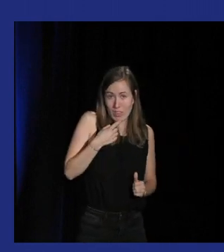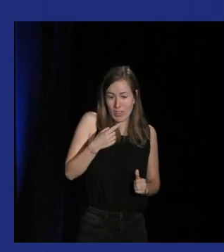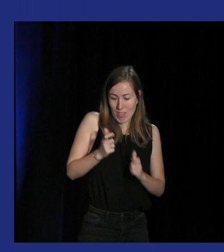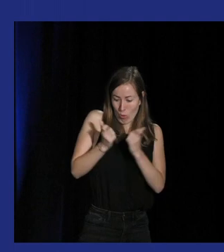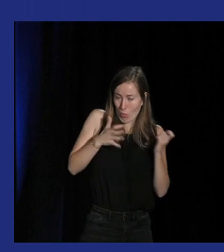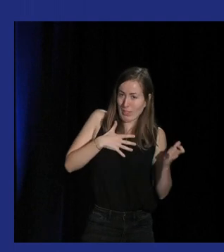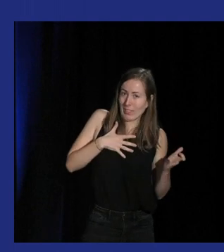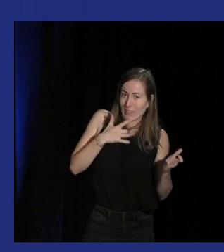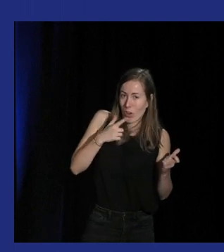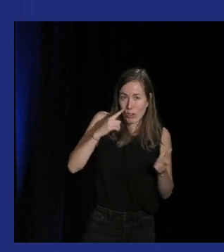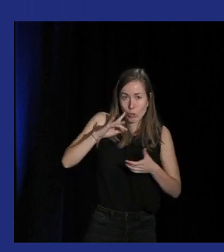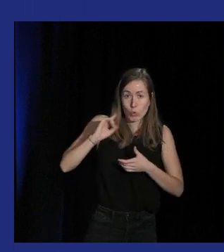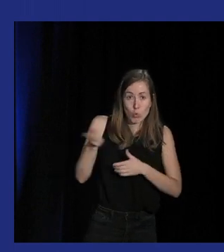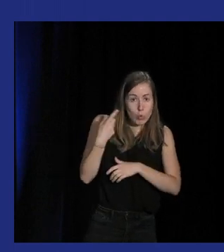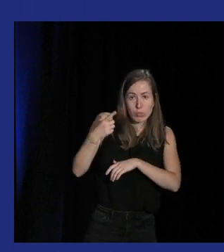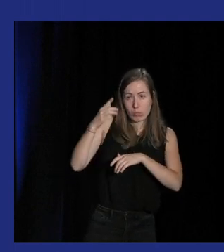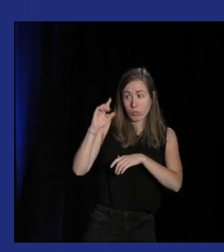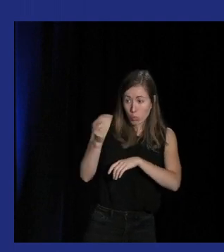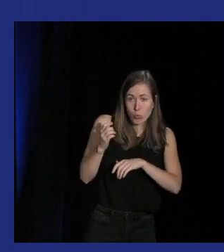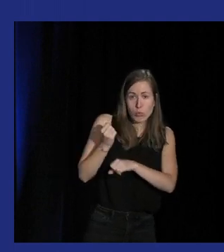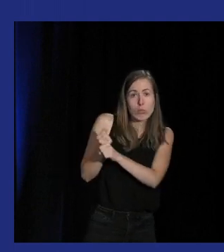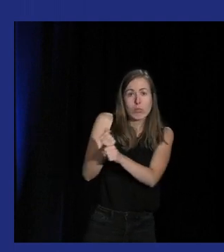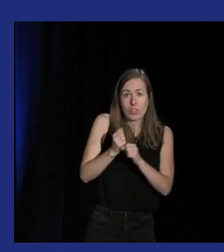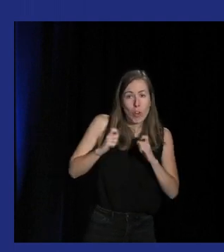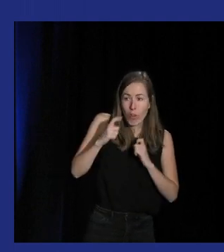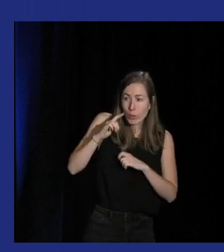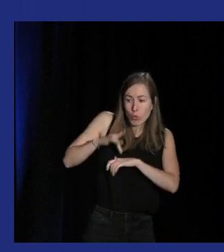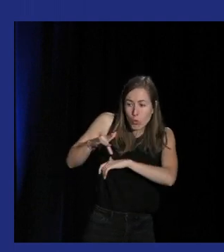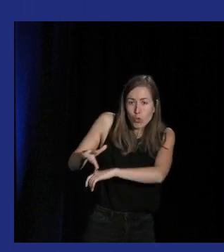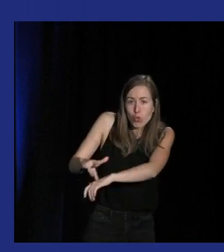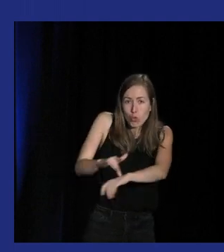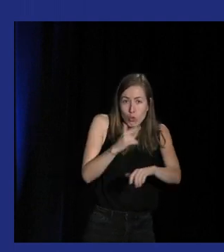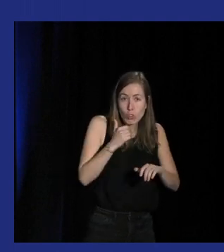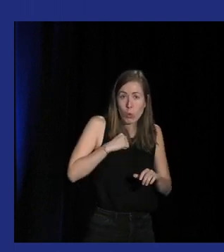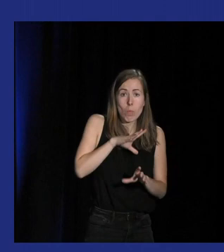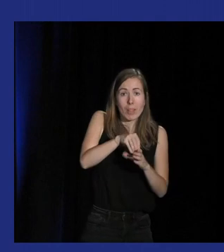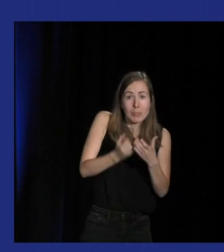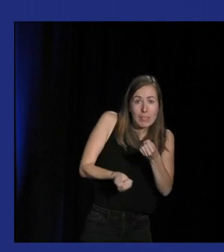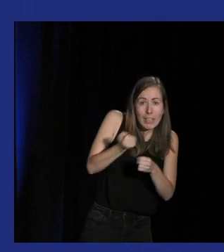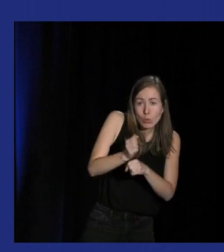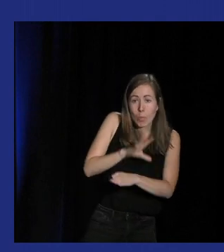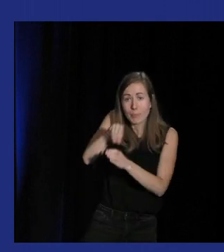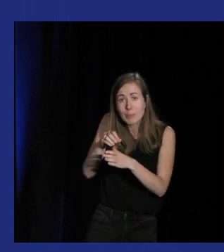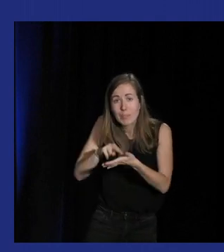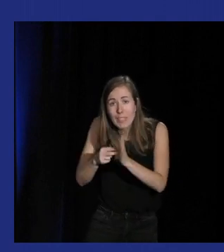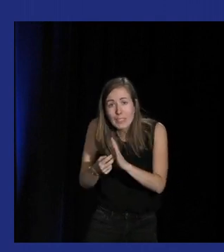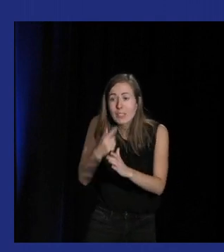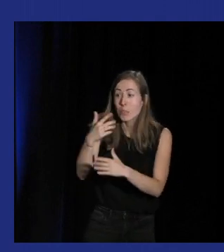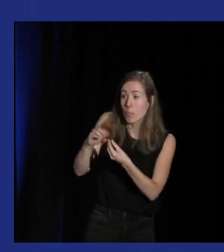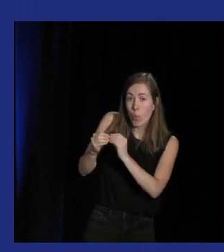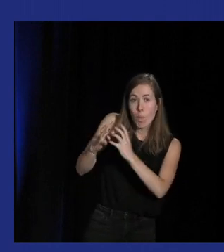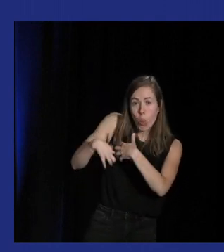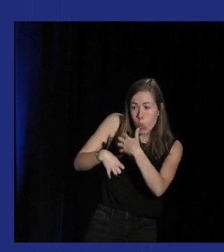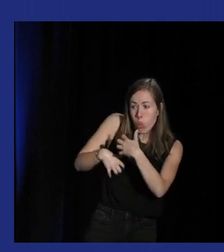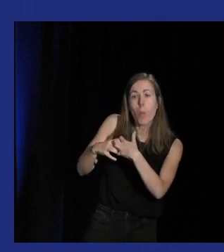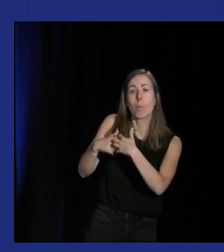c'est vrai que on fait un peu tout et donc je vais faire autant de la création que de la technique intégrer mes sons en jeu des bugger mais sont